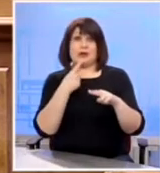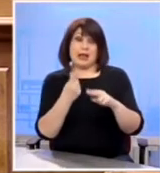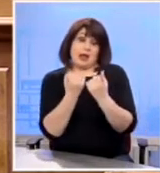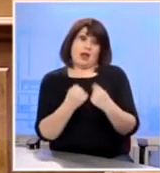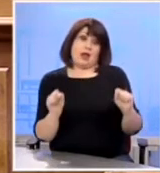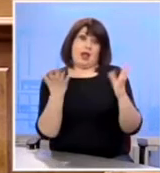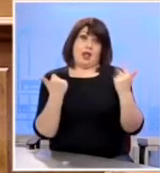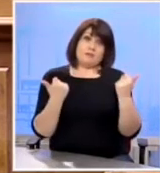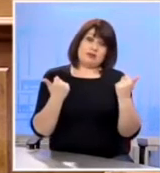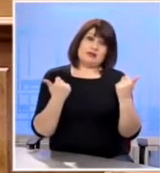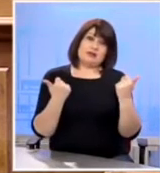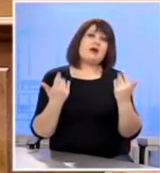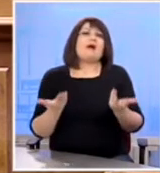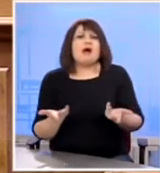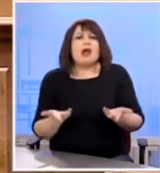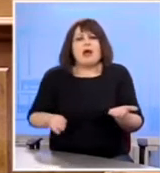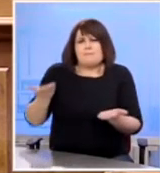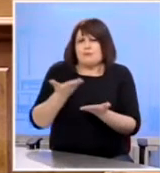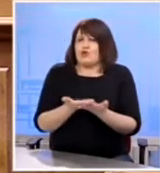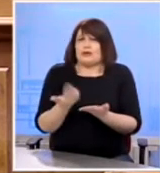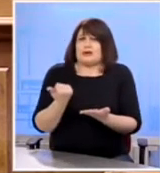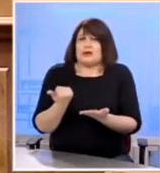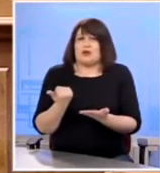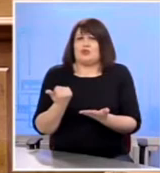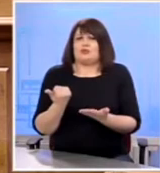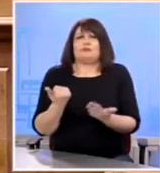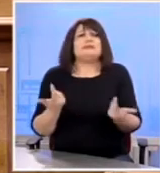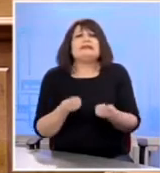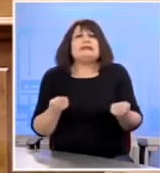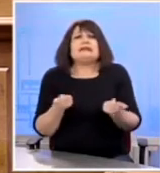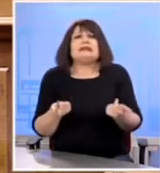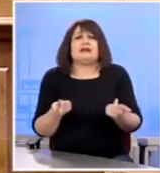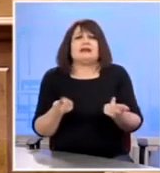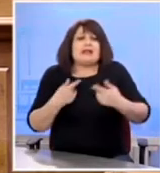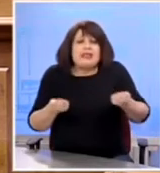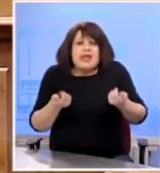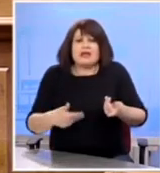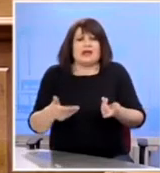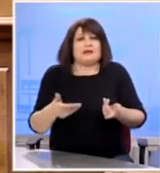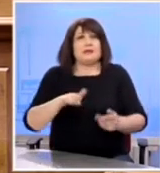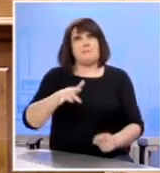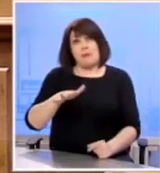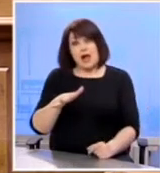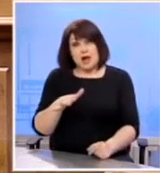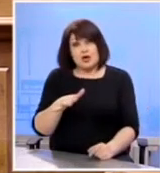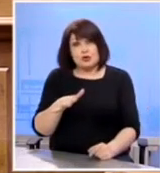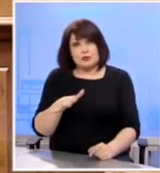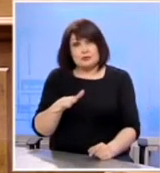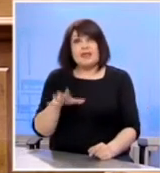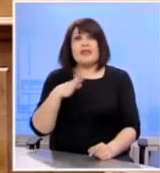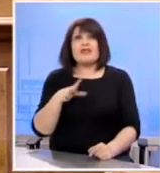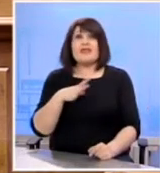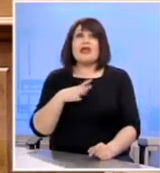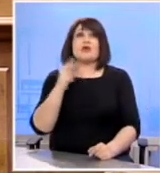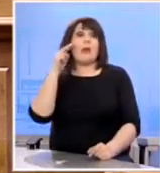δεν έχουν και κάποια συγκεκριμένη πρόταση για το τι ακριβώς θα συμβαίνει και μάλλον θέλουν πίσω το